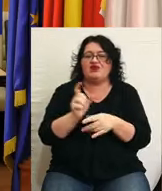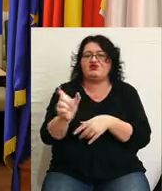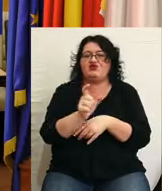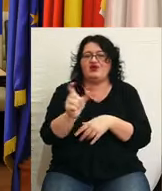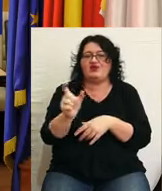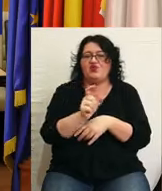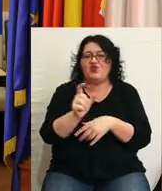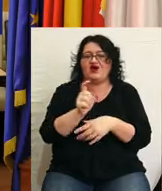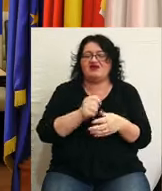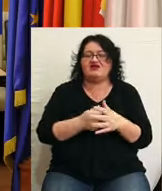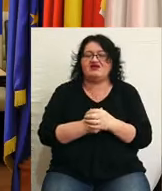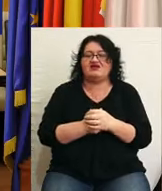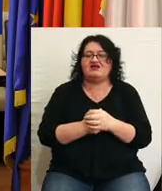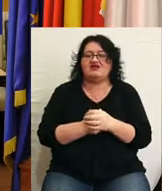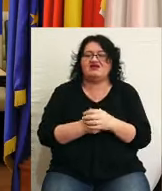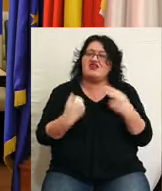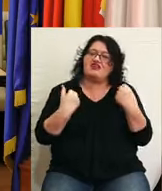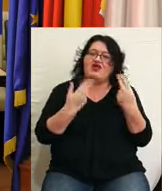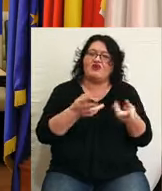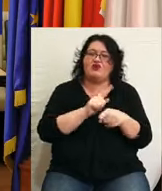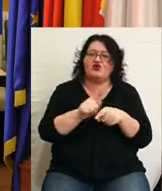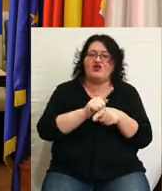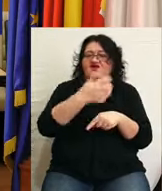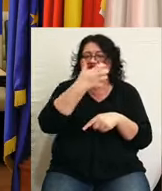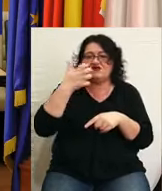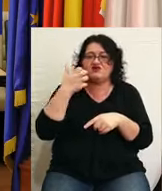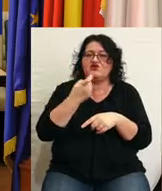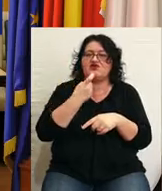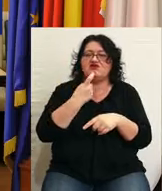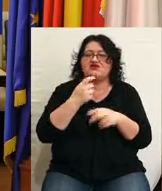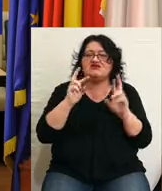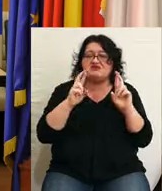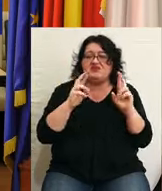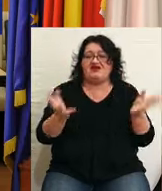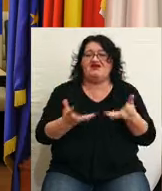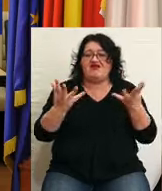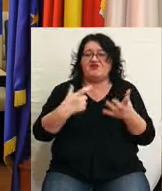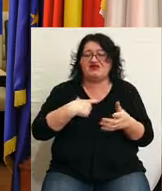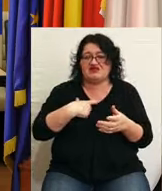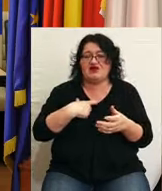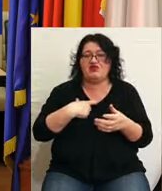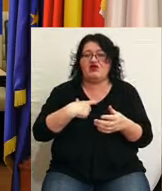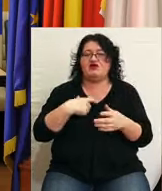și să repornim căldura în Timișoara cât de repede posibil. Și